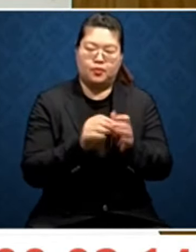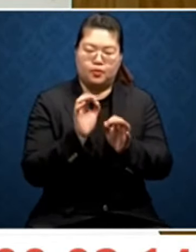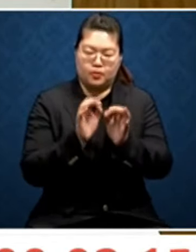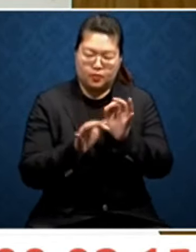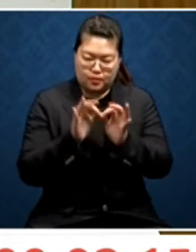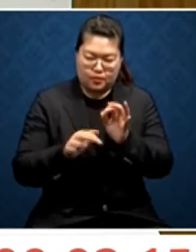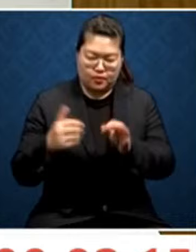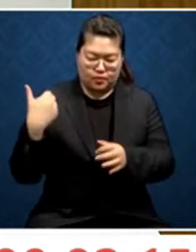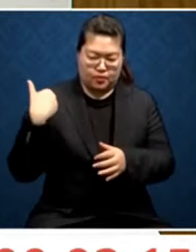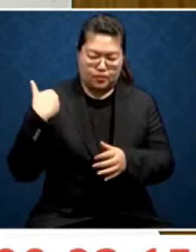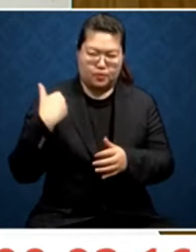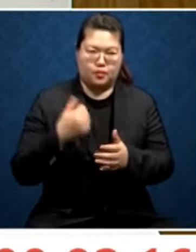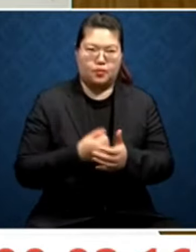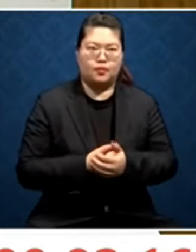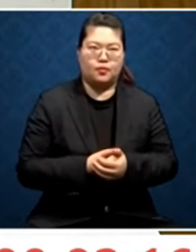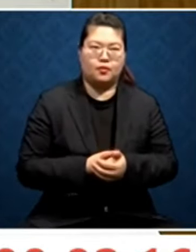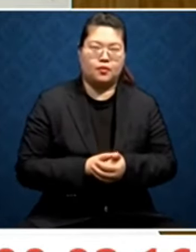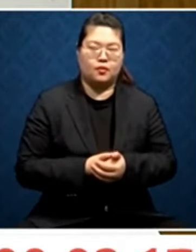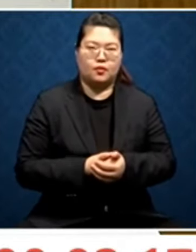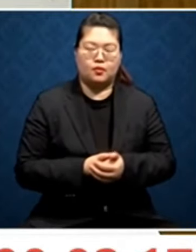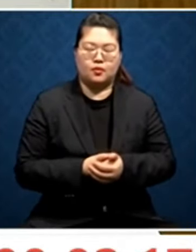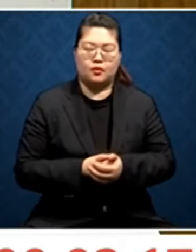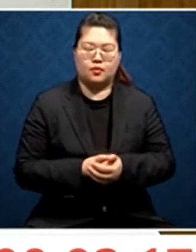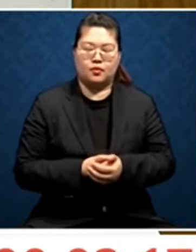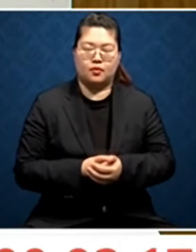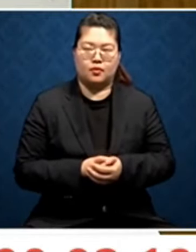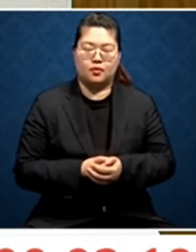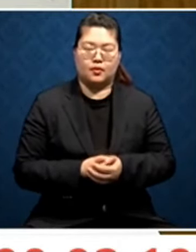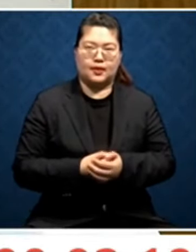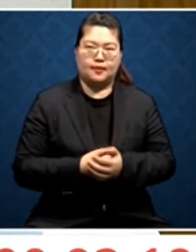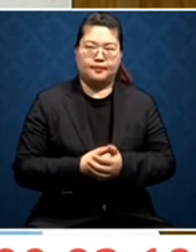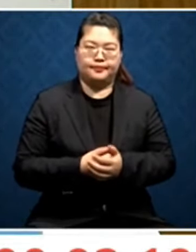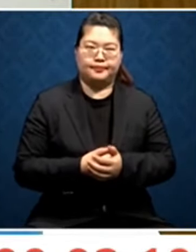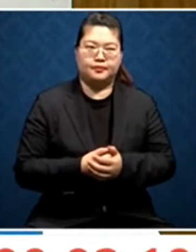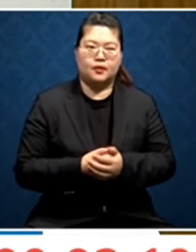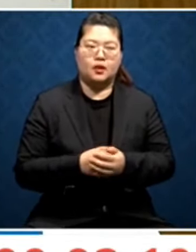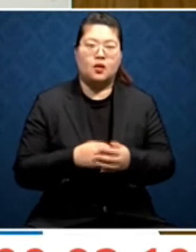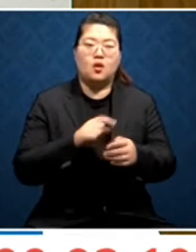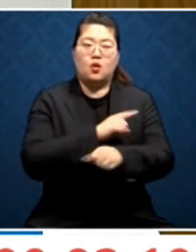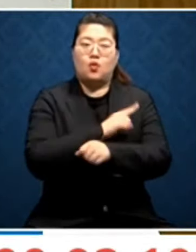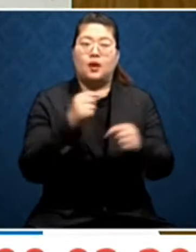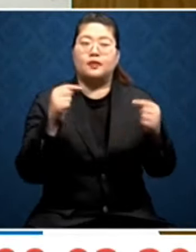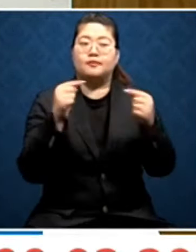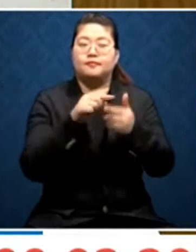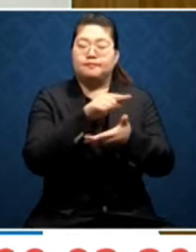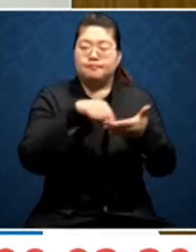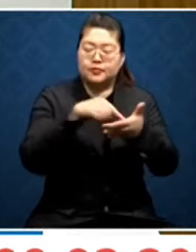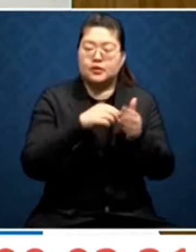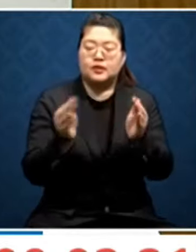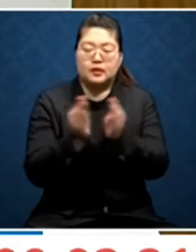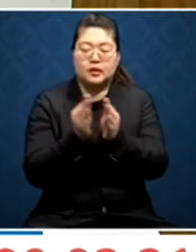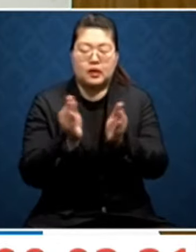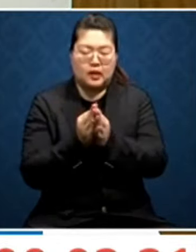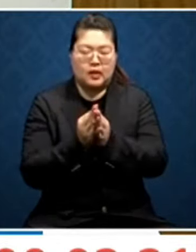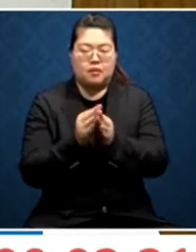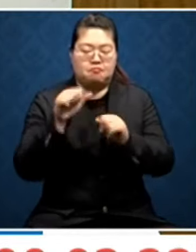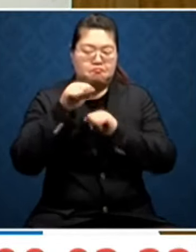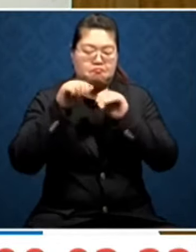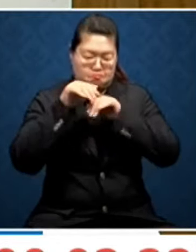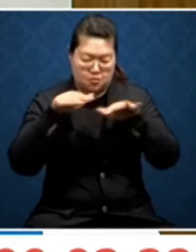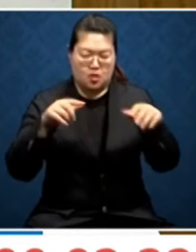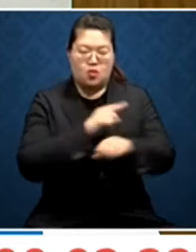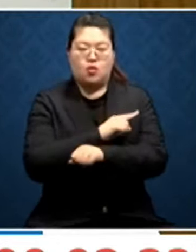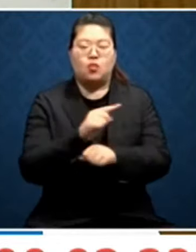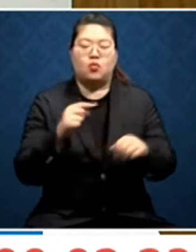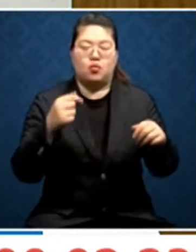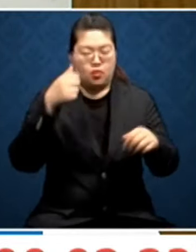พร้อมกันจัดการเลือกตั้งประเด็นนี้ก็คือว่าสามารถทำได้ตรงนั้นด้วยส่วนในกฎหมายเดิมเนี่ยการทำไป90